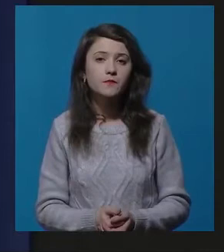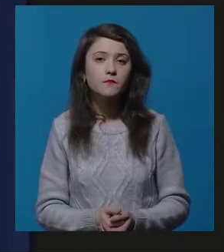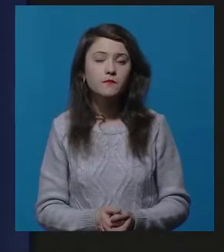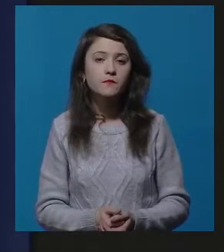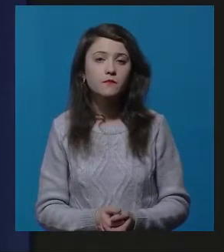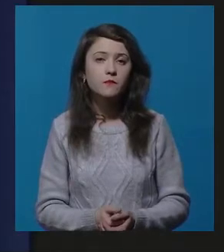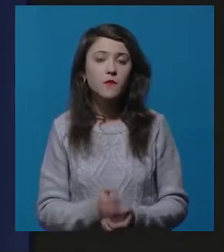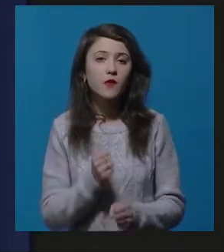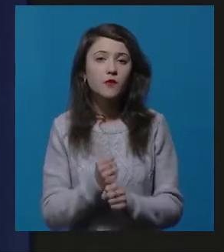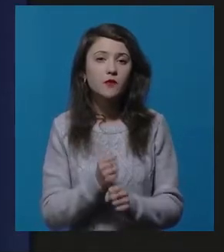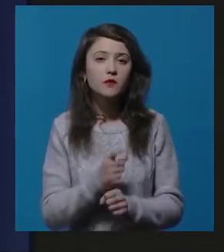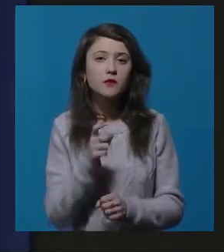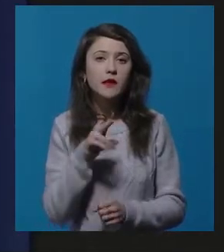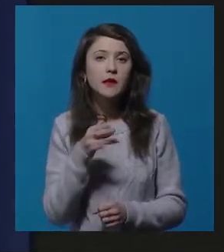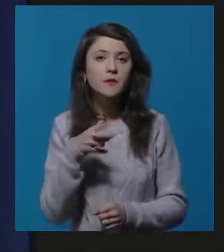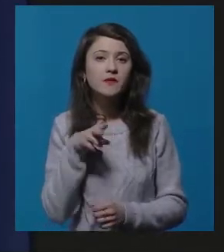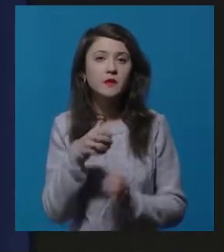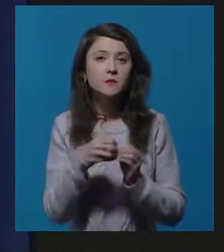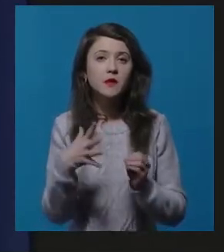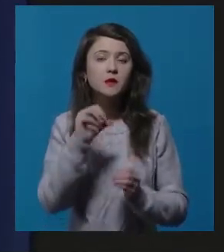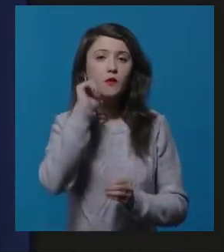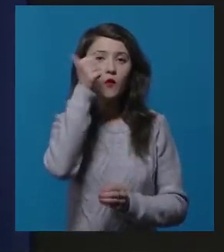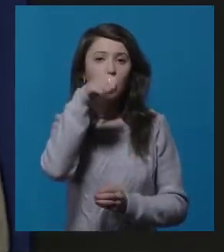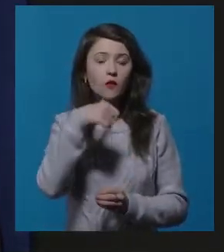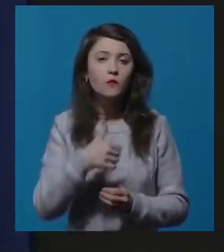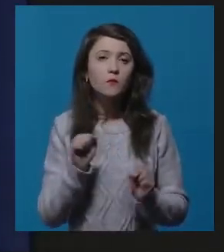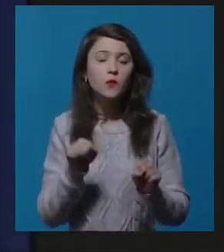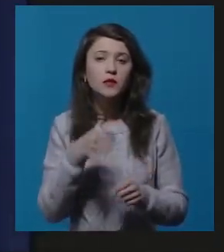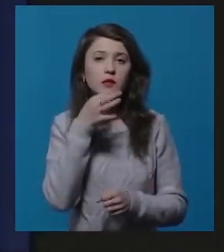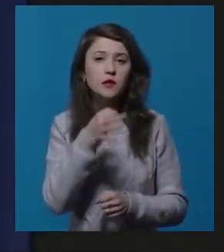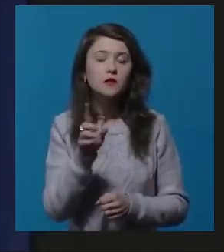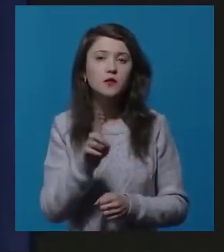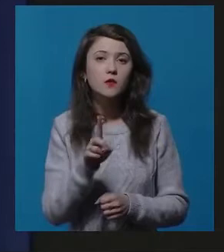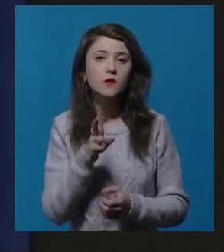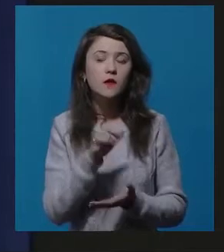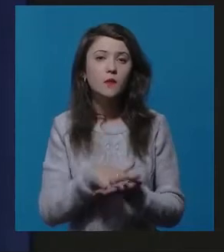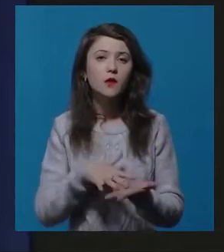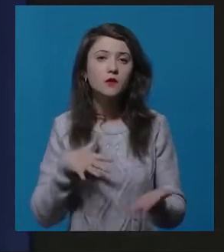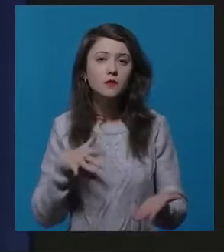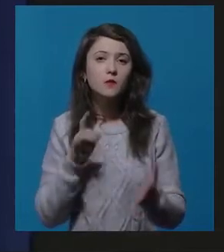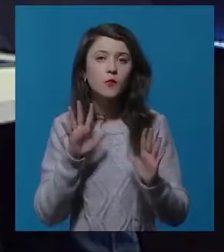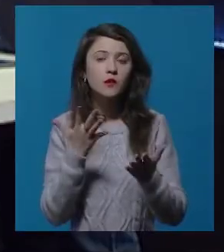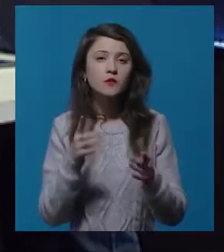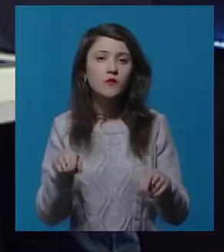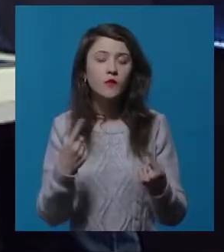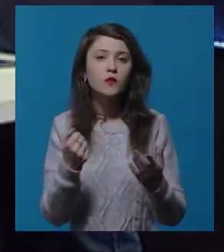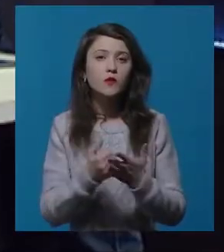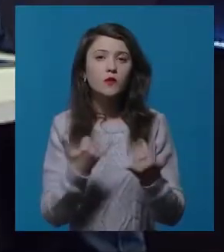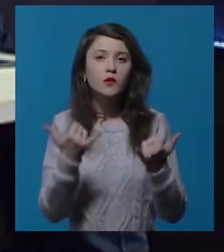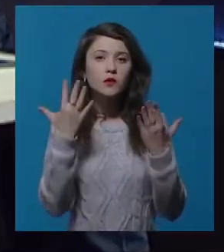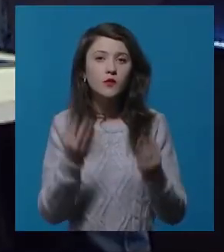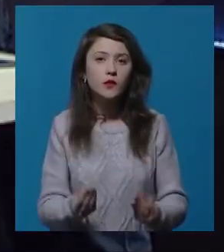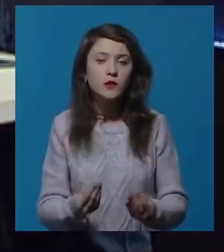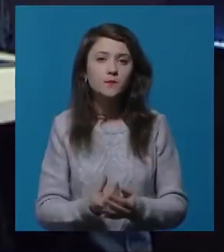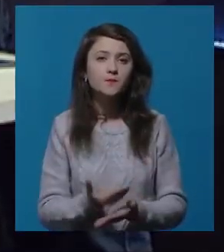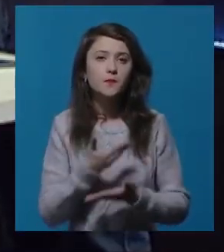функціонує з липня 2015 року, і можна сказати, що на протязі з моменту створення до сьогоднішнього дня